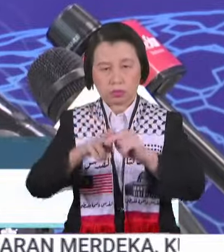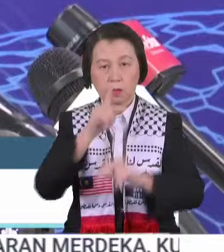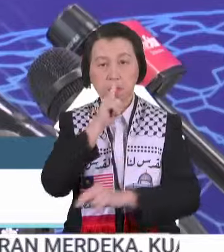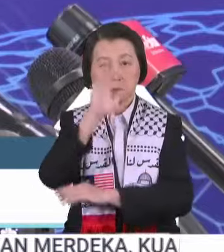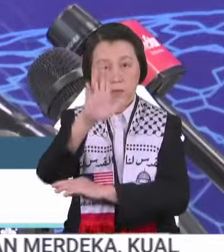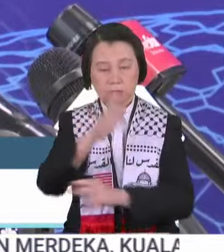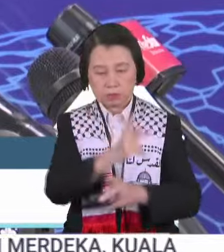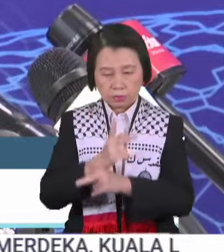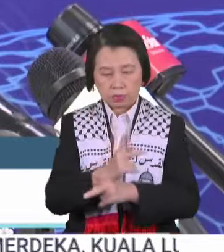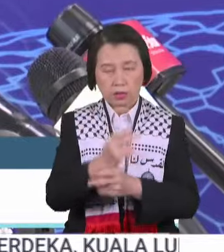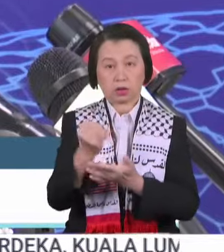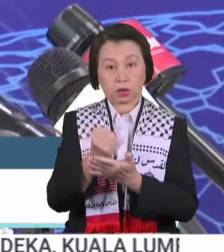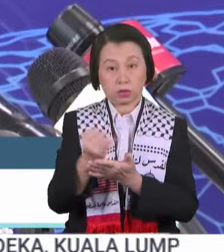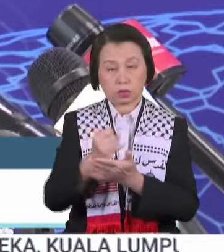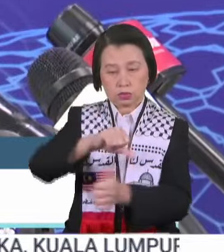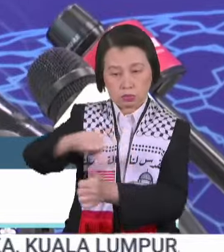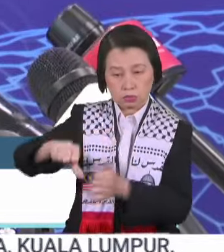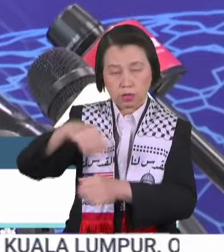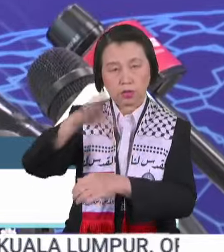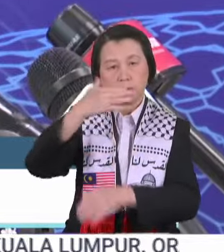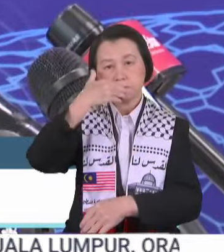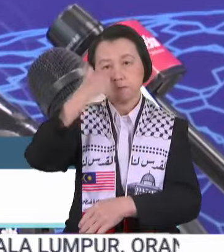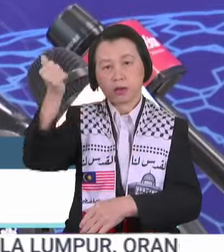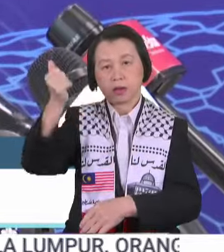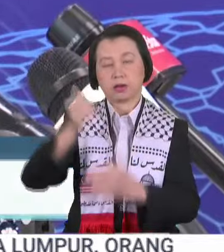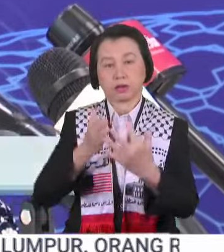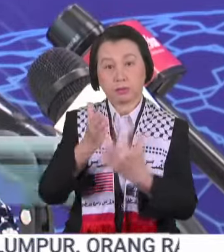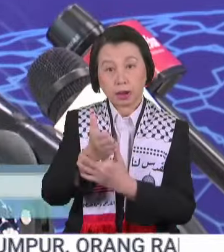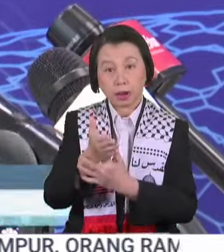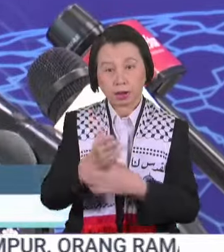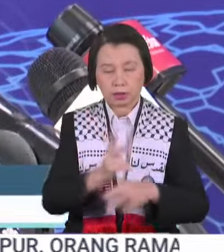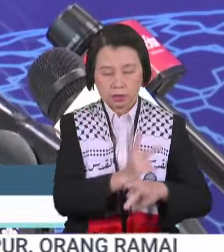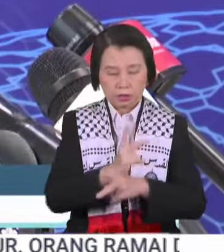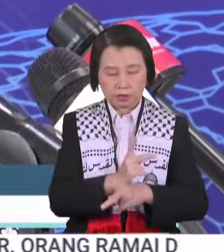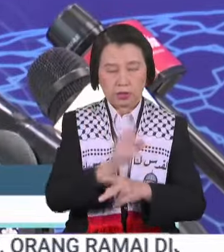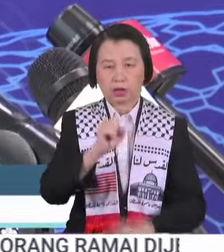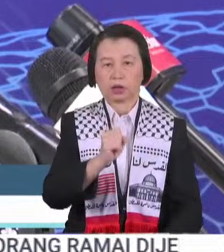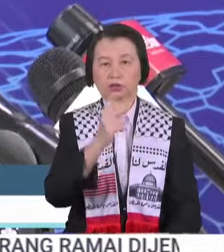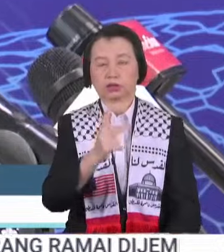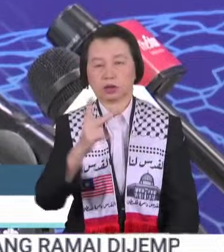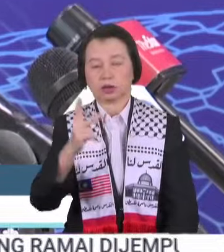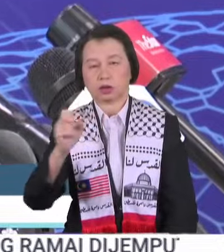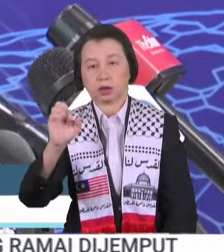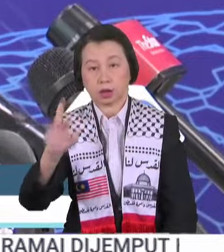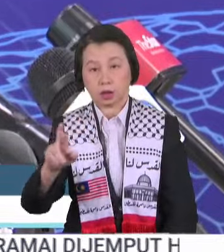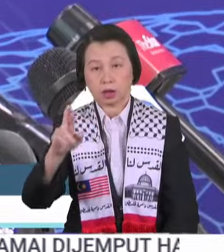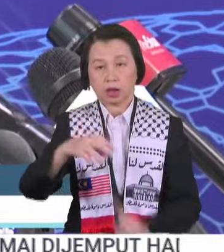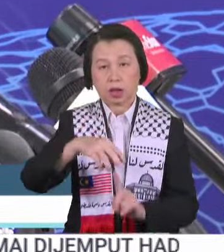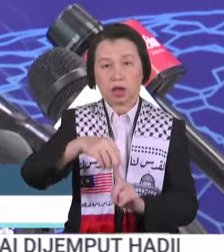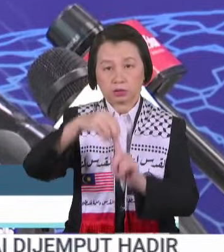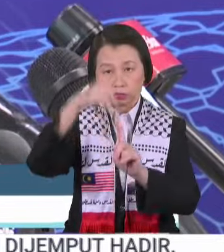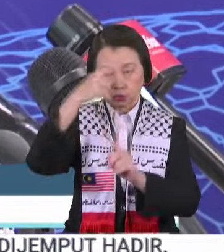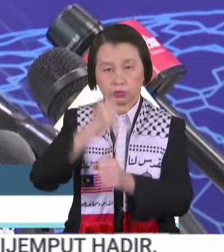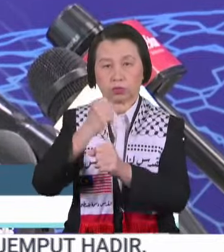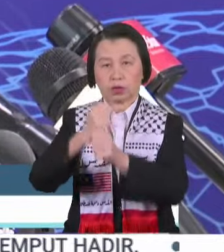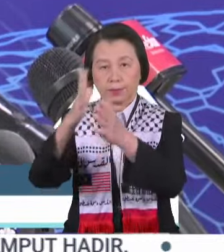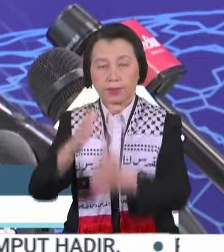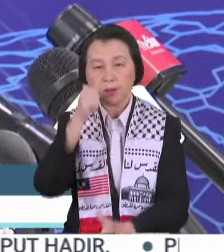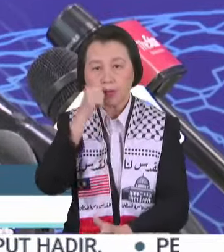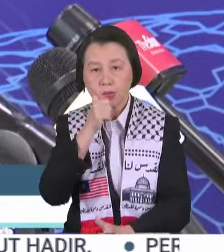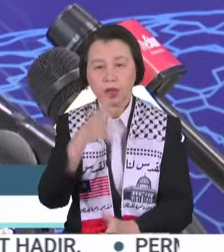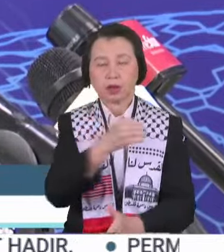keterjaminan perlindungan sosial yang lebih komprehensif melalui perlindungan SKSSR khusus untuk pekerja wanita